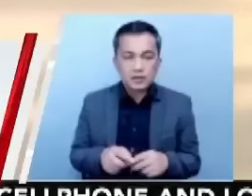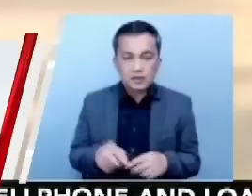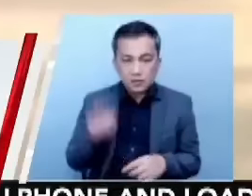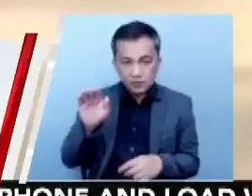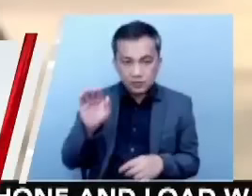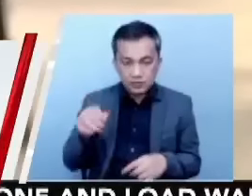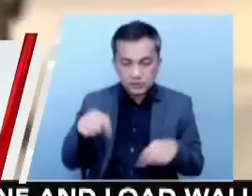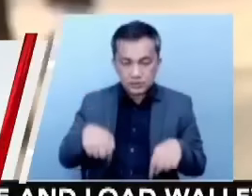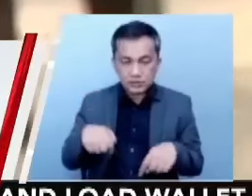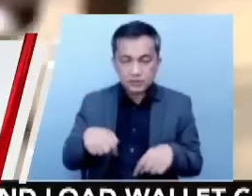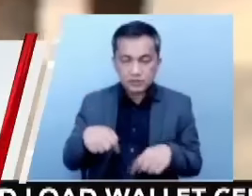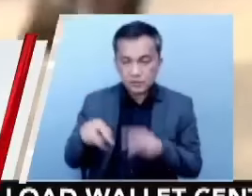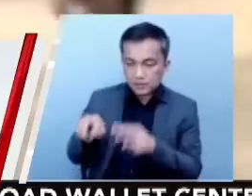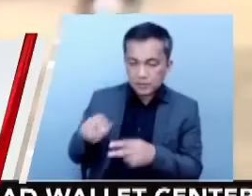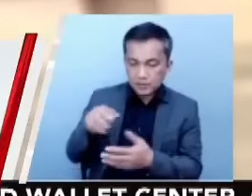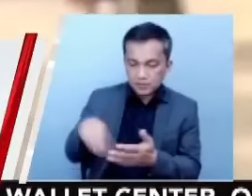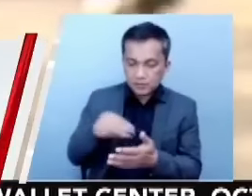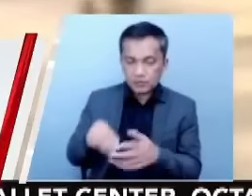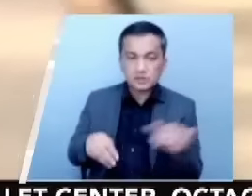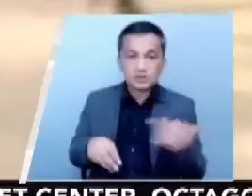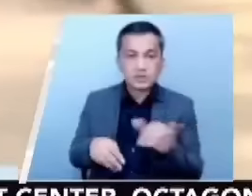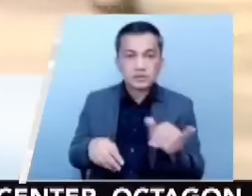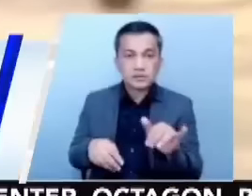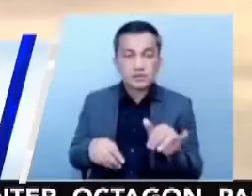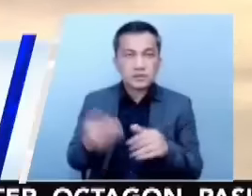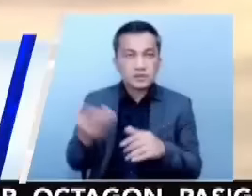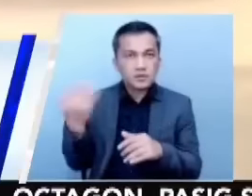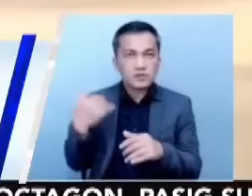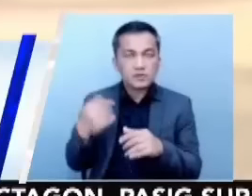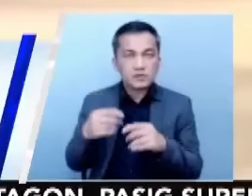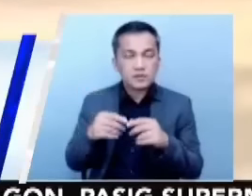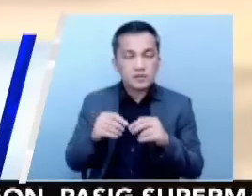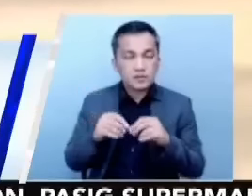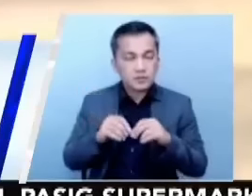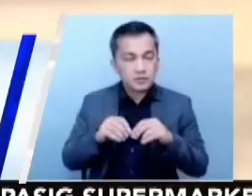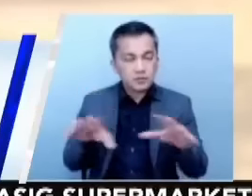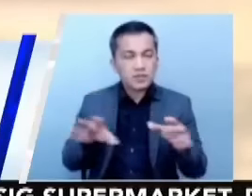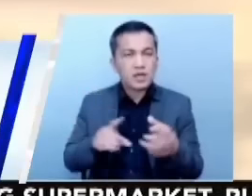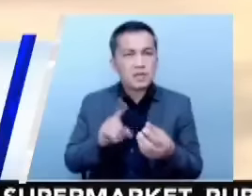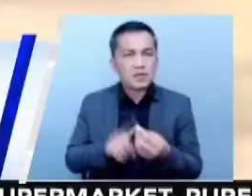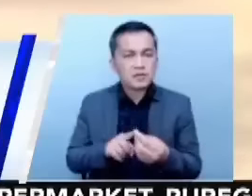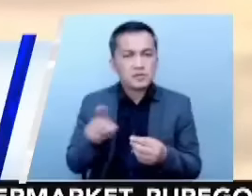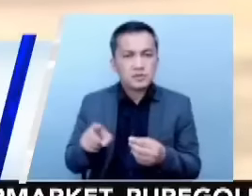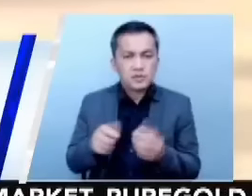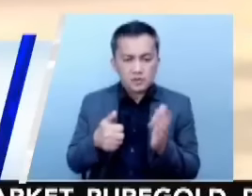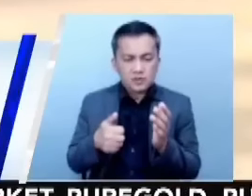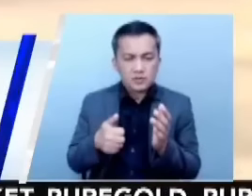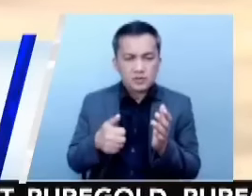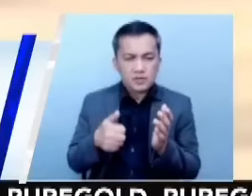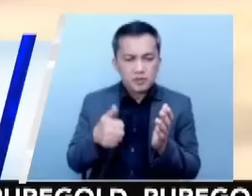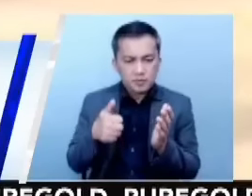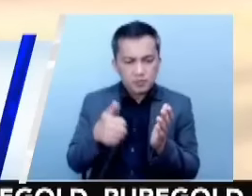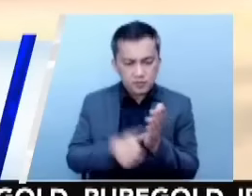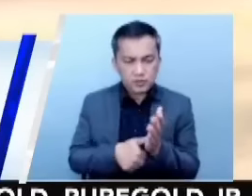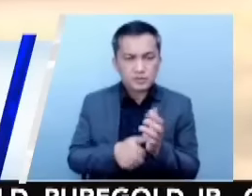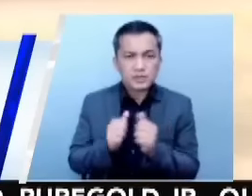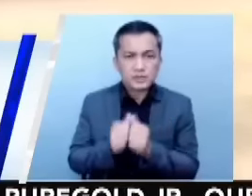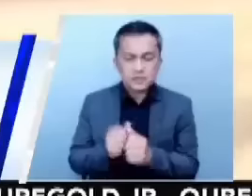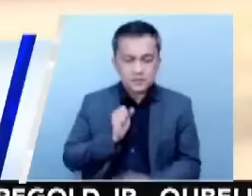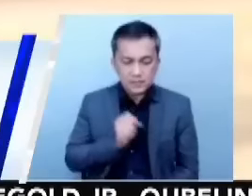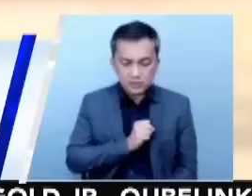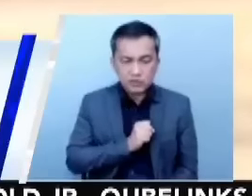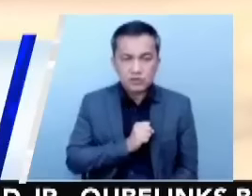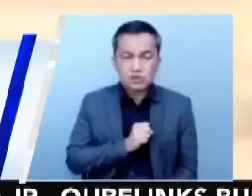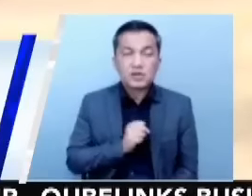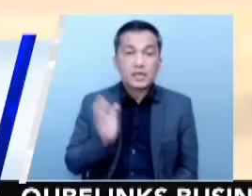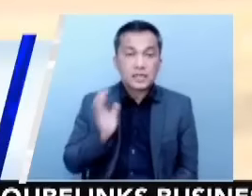ay katulad din ng mga naunang napabalita. Patungkol ito sa pagboto ng magkasama ng Senado at Kamara para